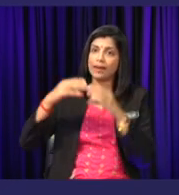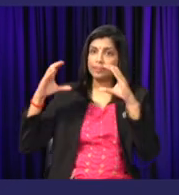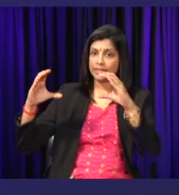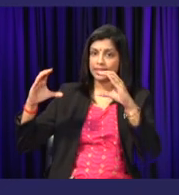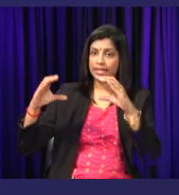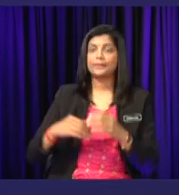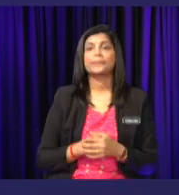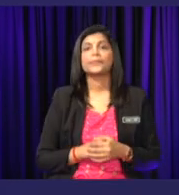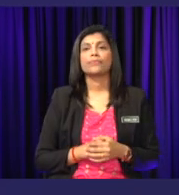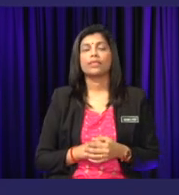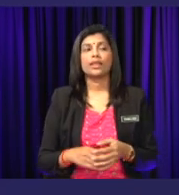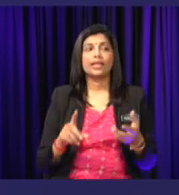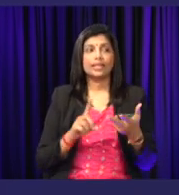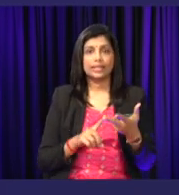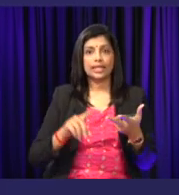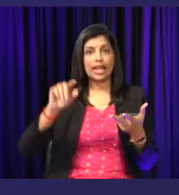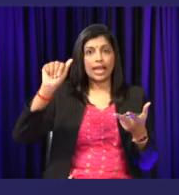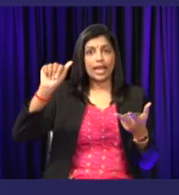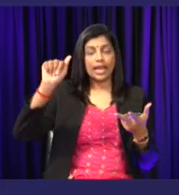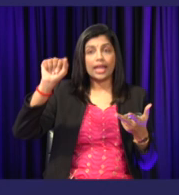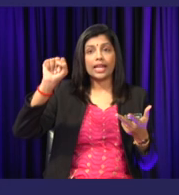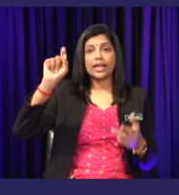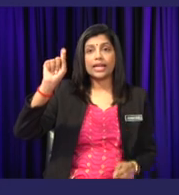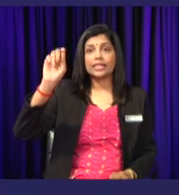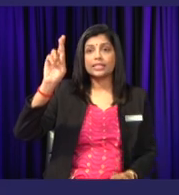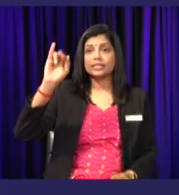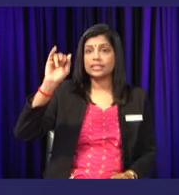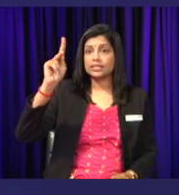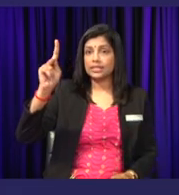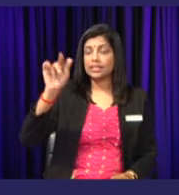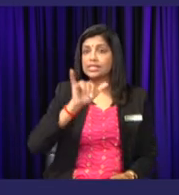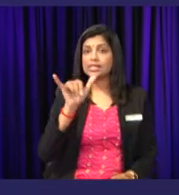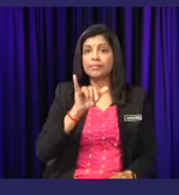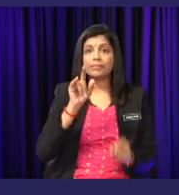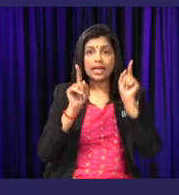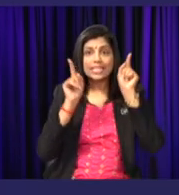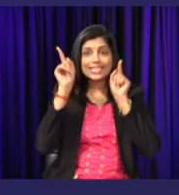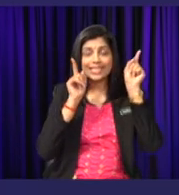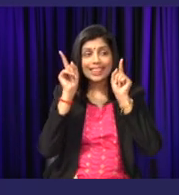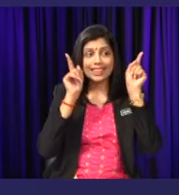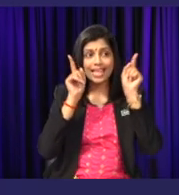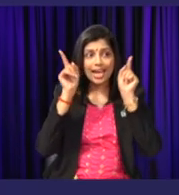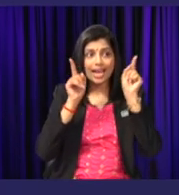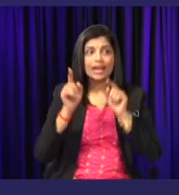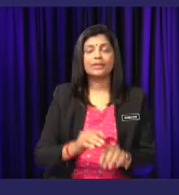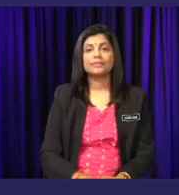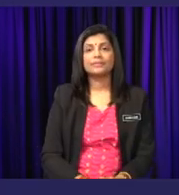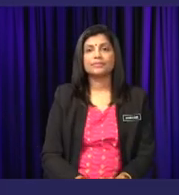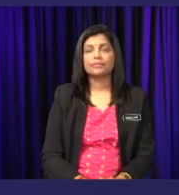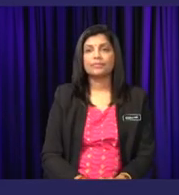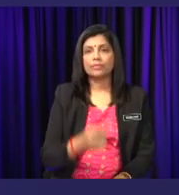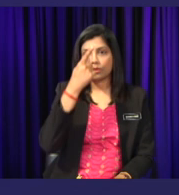krim lagi sama macam dalam teknik bacaan cek ya murid saya akan Letakkan tanda bintang tersebut